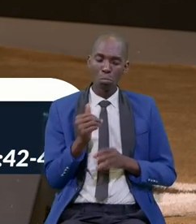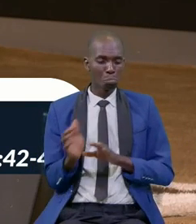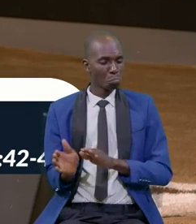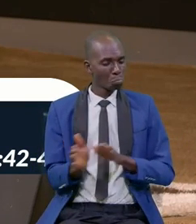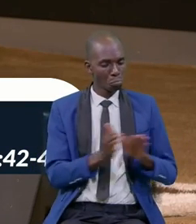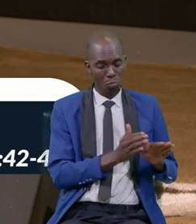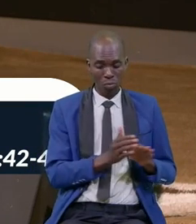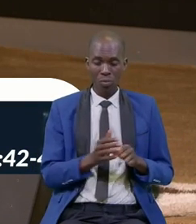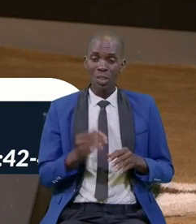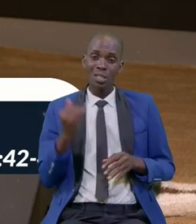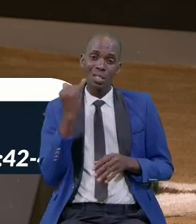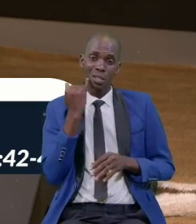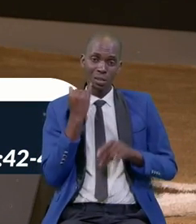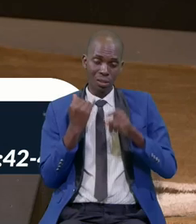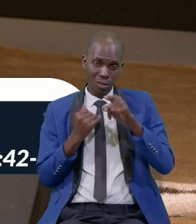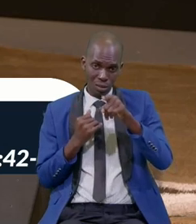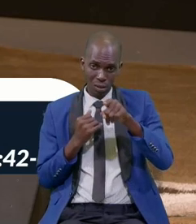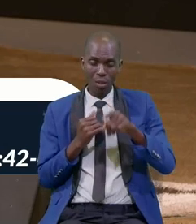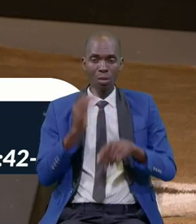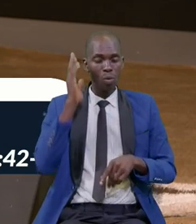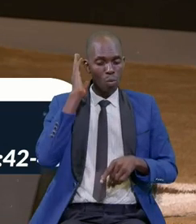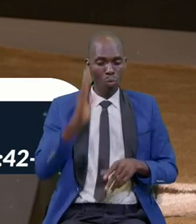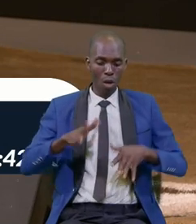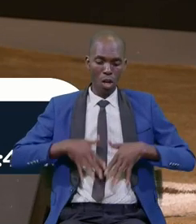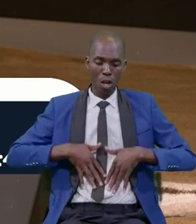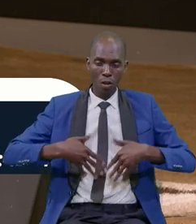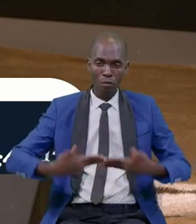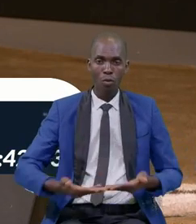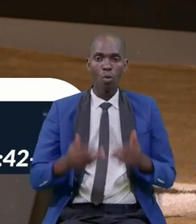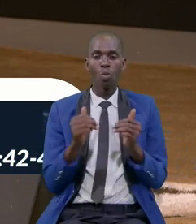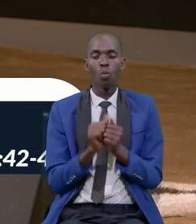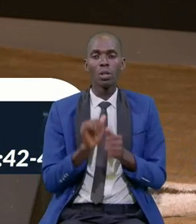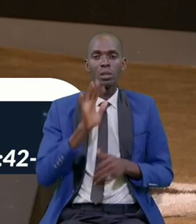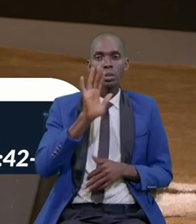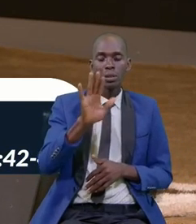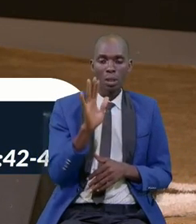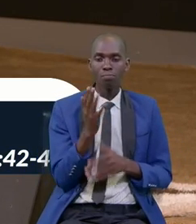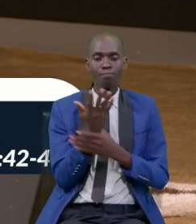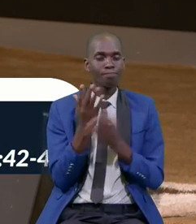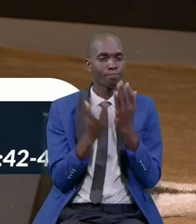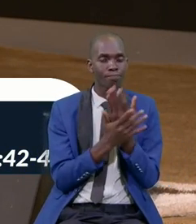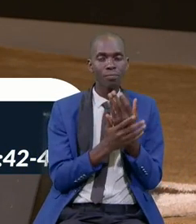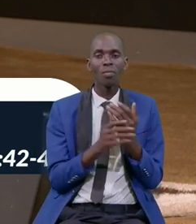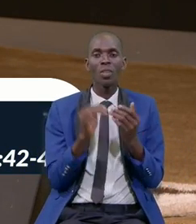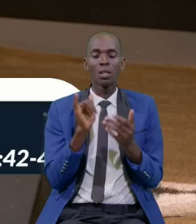non, si tu confesses de ta bouche le Seigneur Jésus